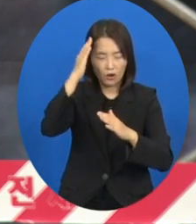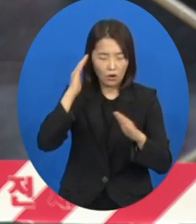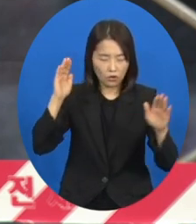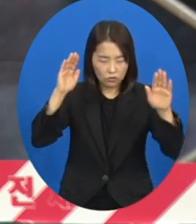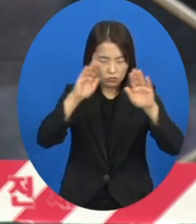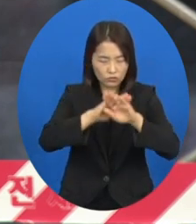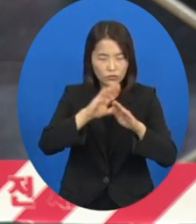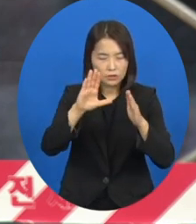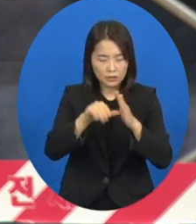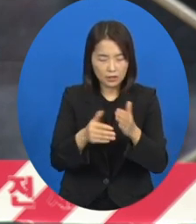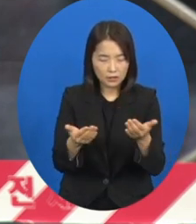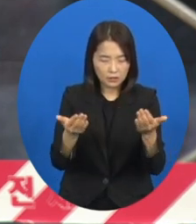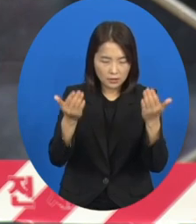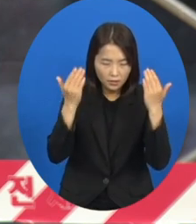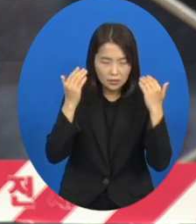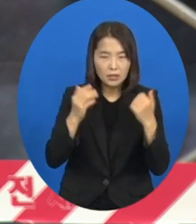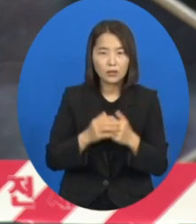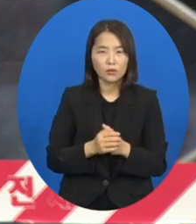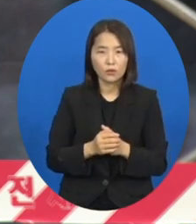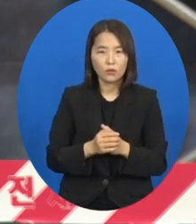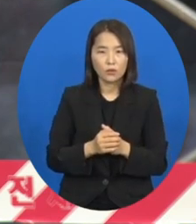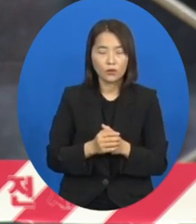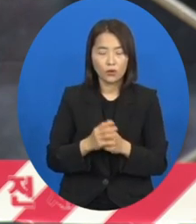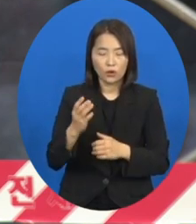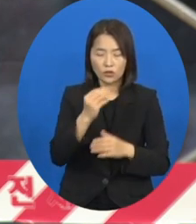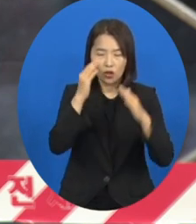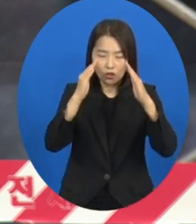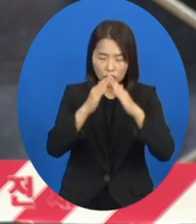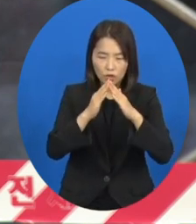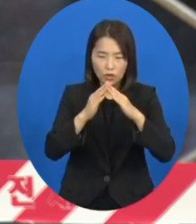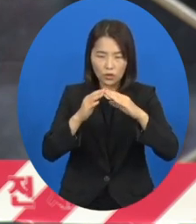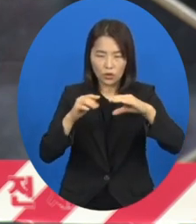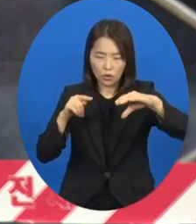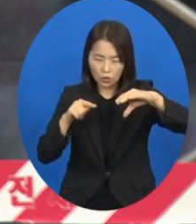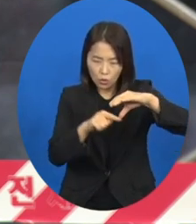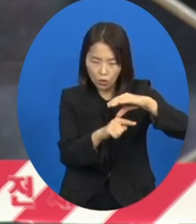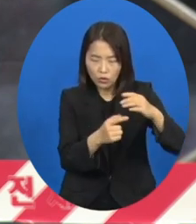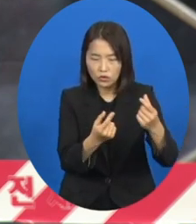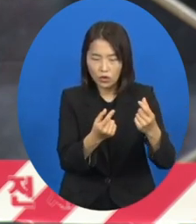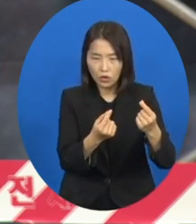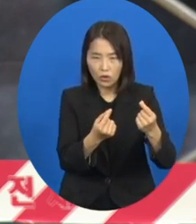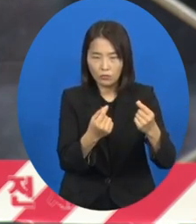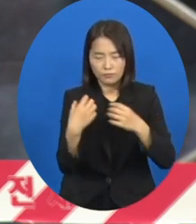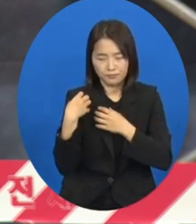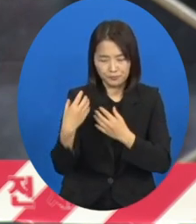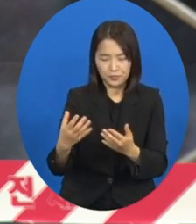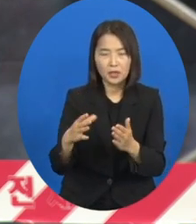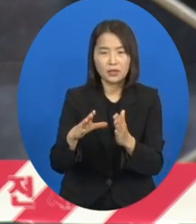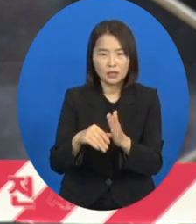지내고 정말 이 성전이 동굴과 같이 다 내버려진 채 있을 때 많은 이들이 교회를